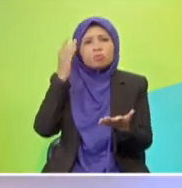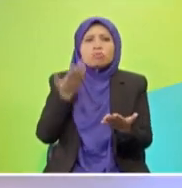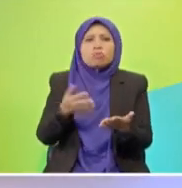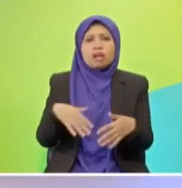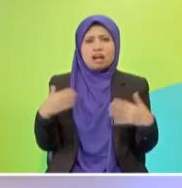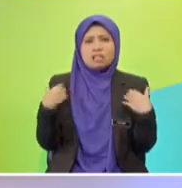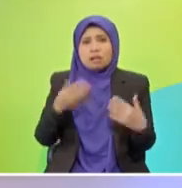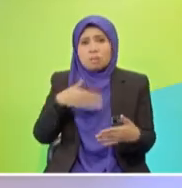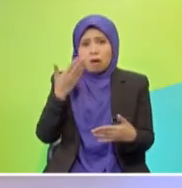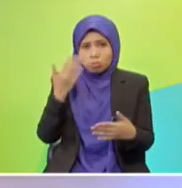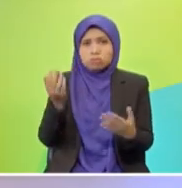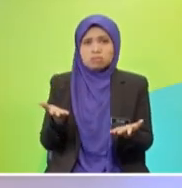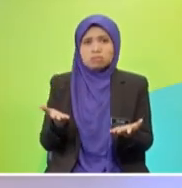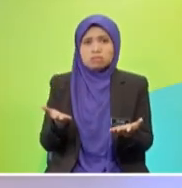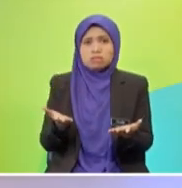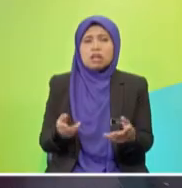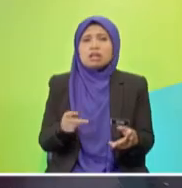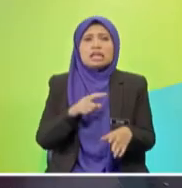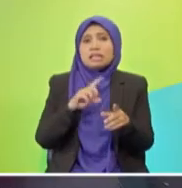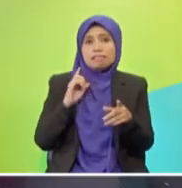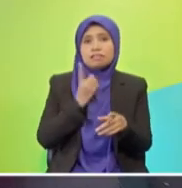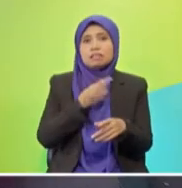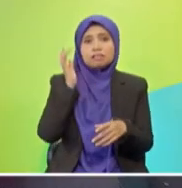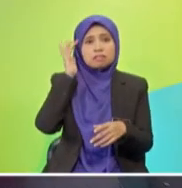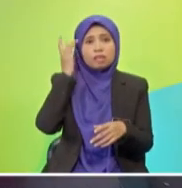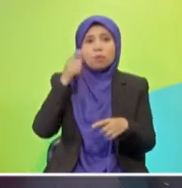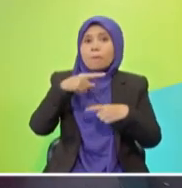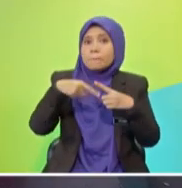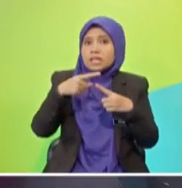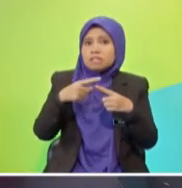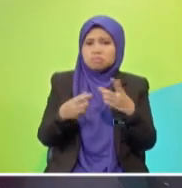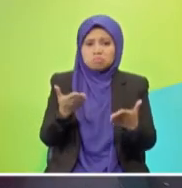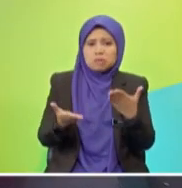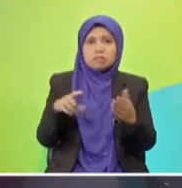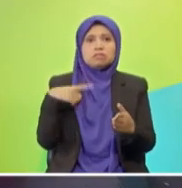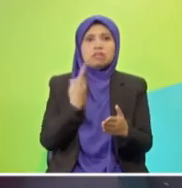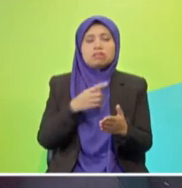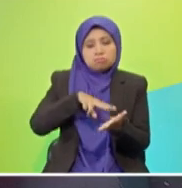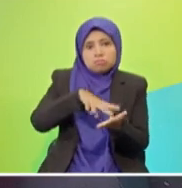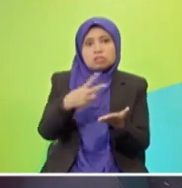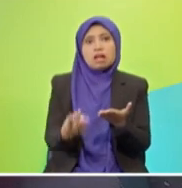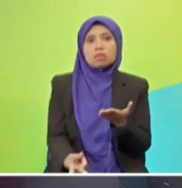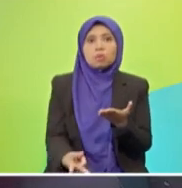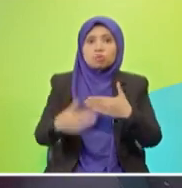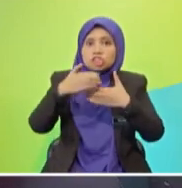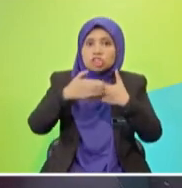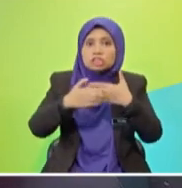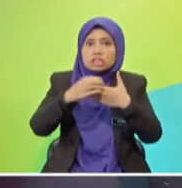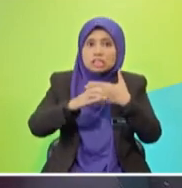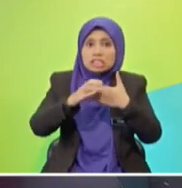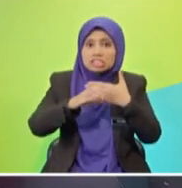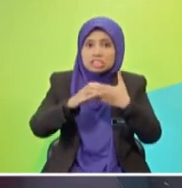kita tak tahu waktu bilang kecelakaan ataupun kemalangan boleh berlaku